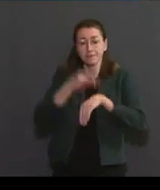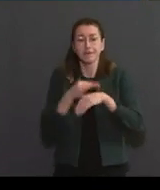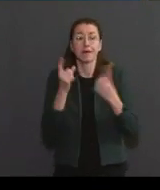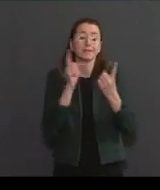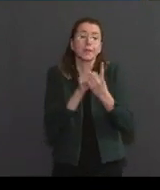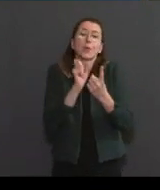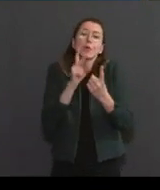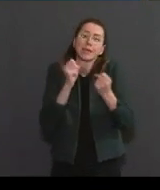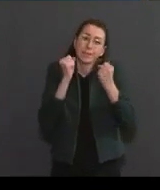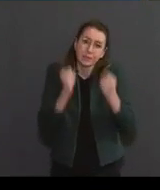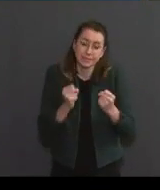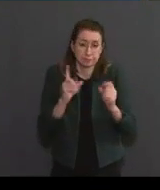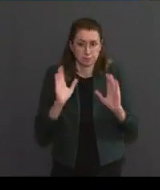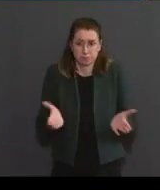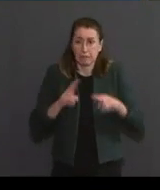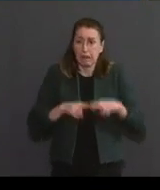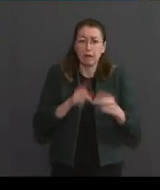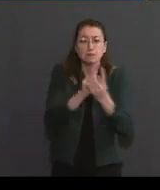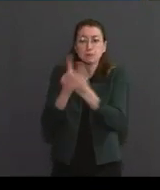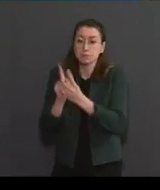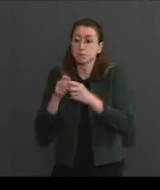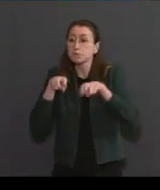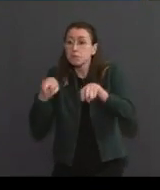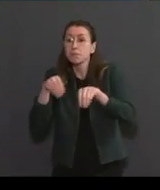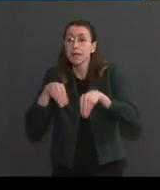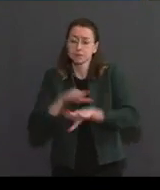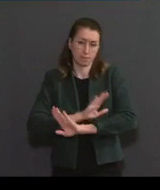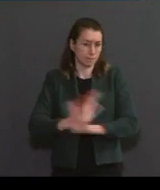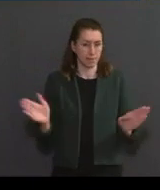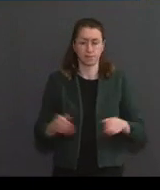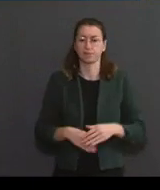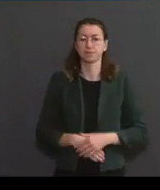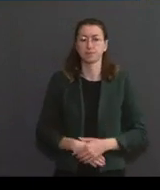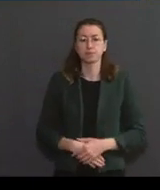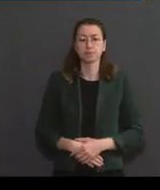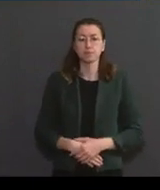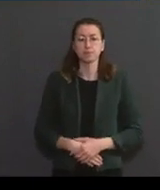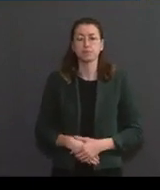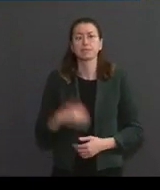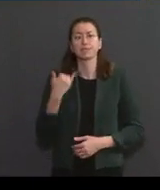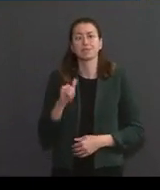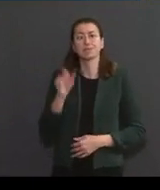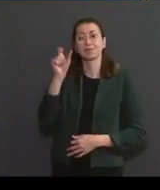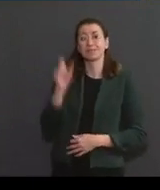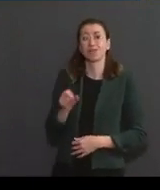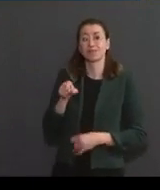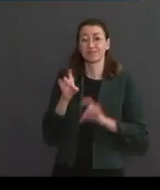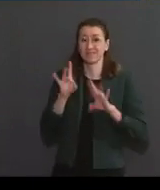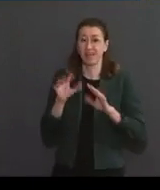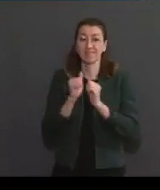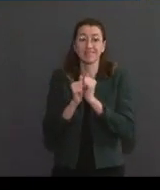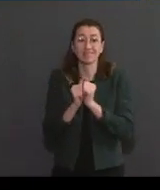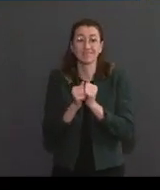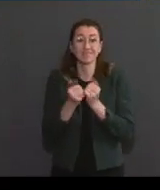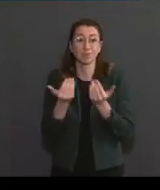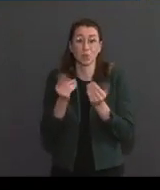exemple. Si quelqu'un ne fait pas de test, soit parce qu'il ne veut pas faire de test, soit par exemple dans des populations